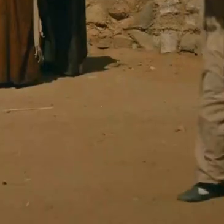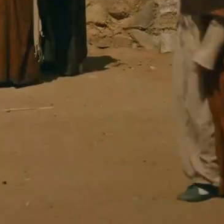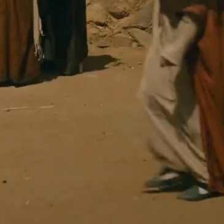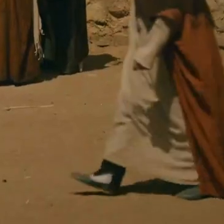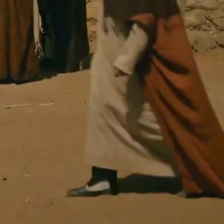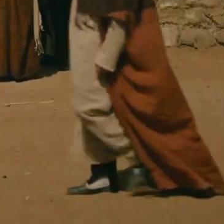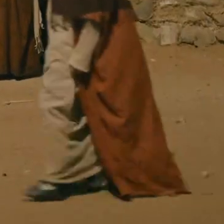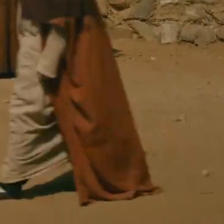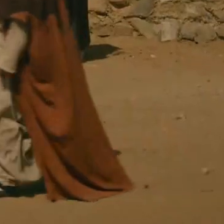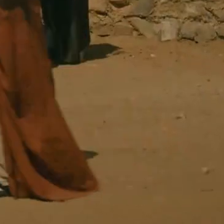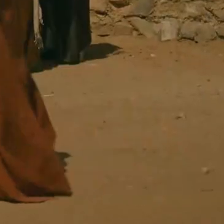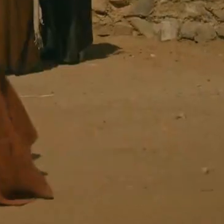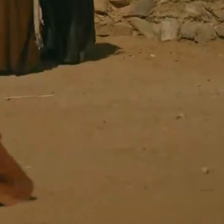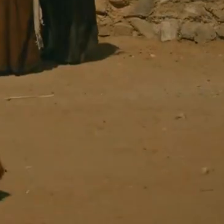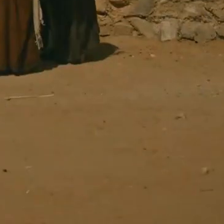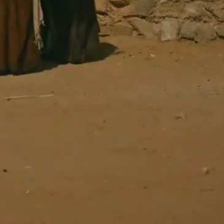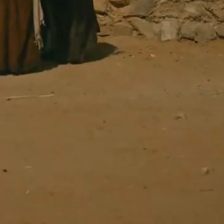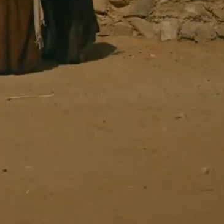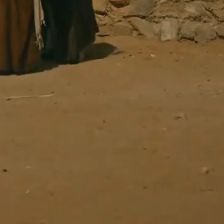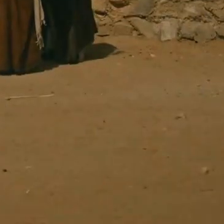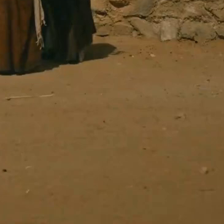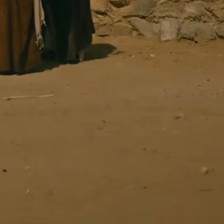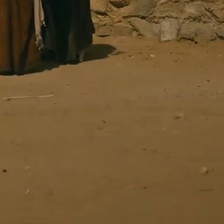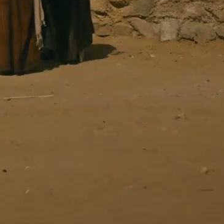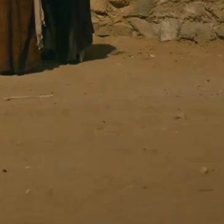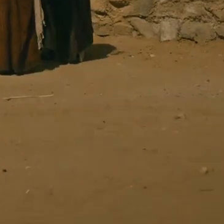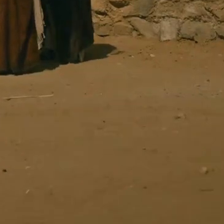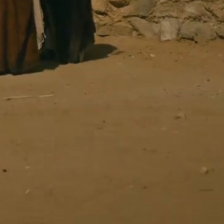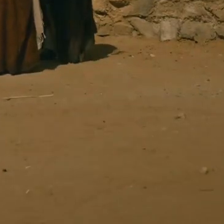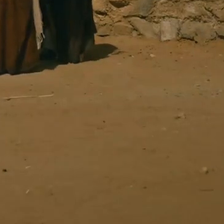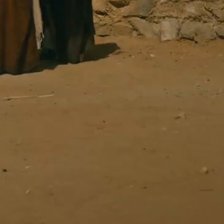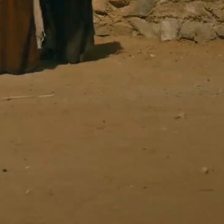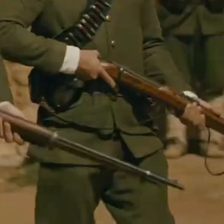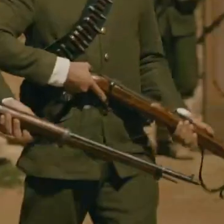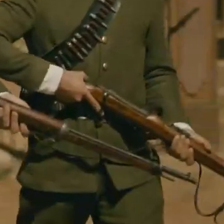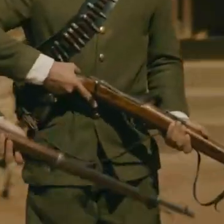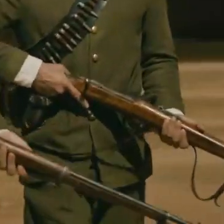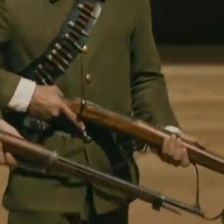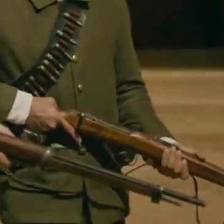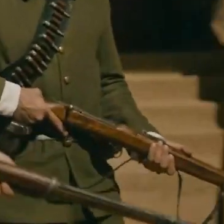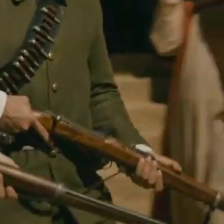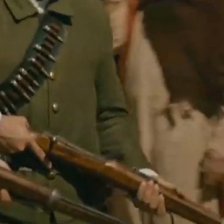Şamiller bir ara sokaktan kaymakamlığın bulunduğu güneşli meydana çıktılar.